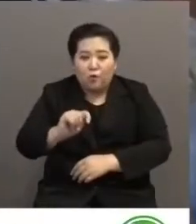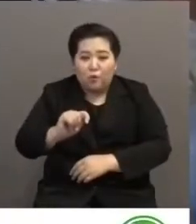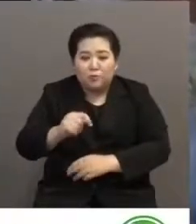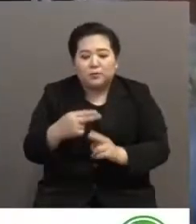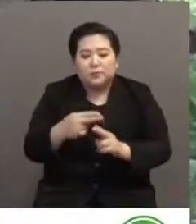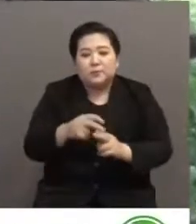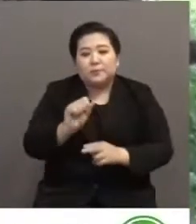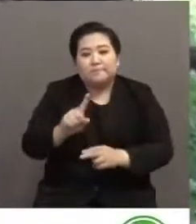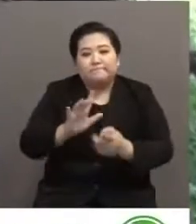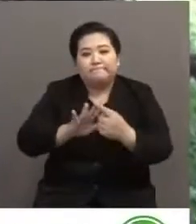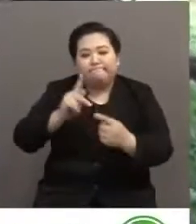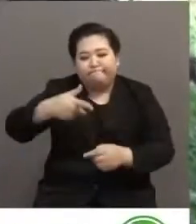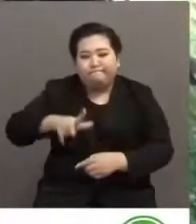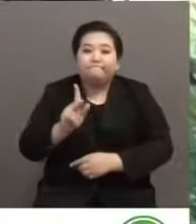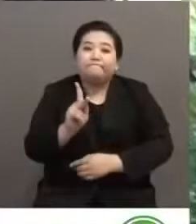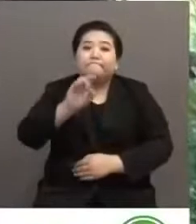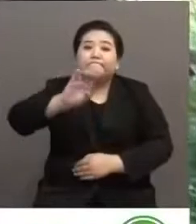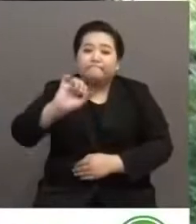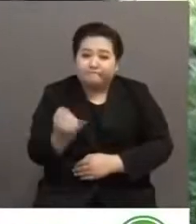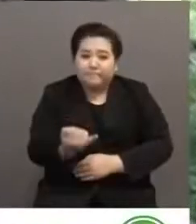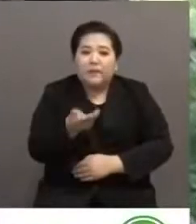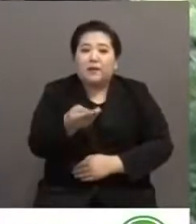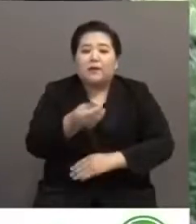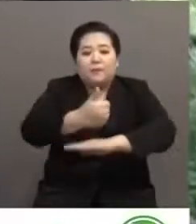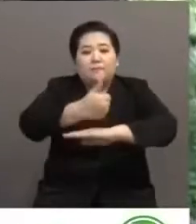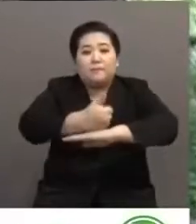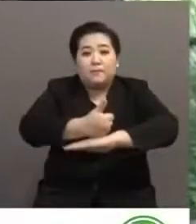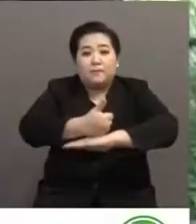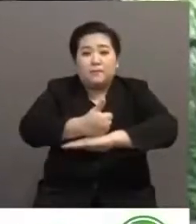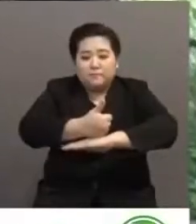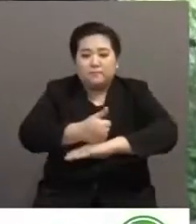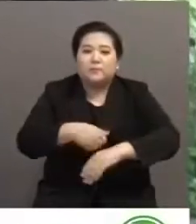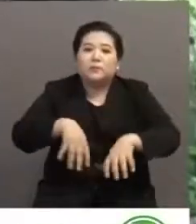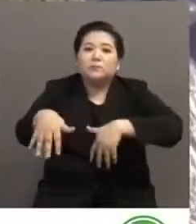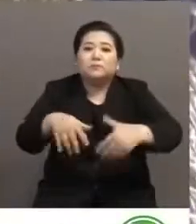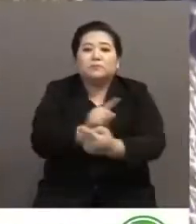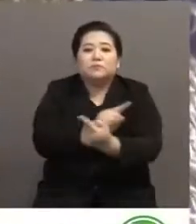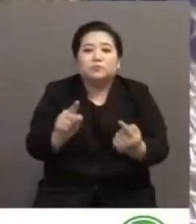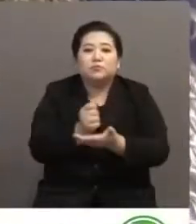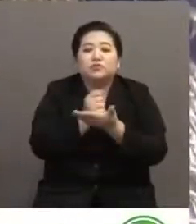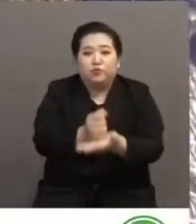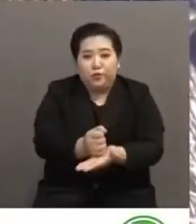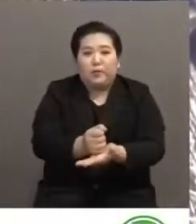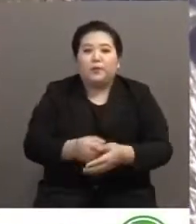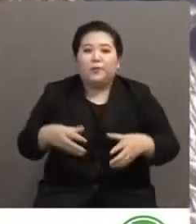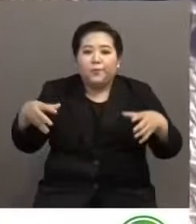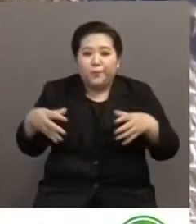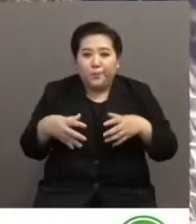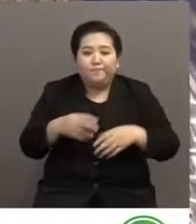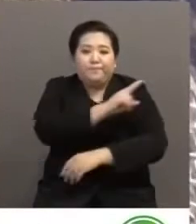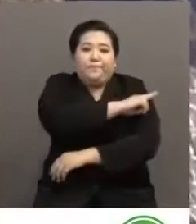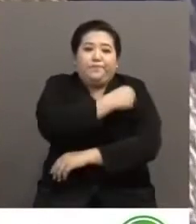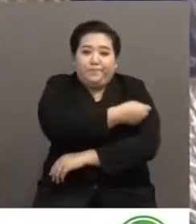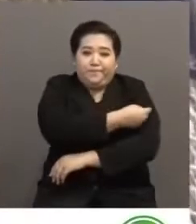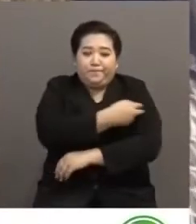ณสุภกิจแสงวงนะครับก็มอบหมายให้ทางผู้อำนวยการกองสวัสดิการสังคมคุณวีนัทปะสุนิงนะครับนำเจ้าหน้าที่จากโรงพยาบ